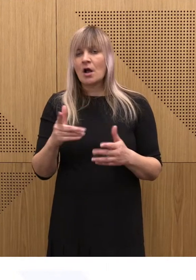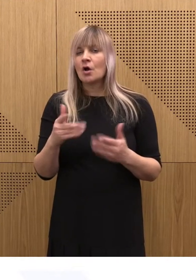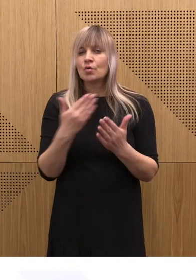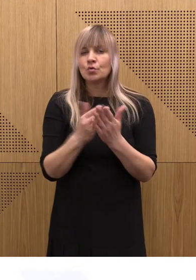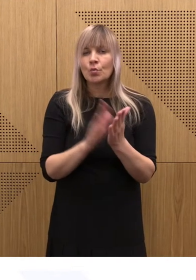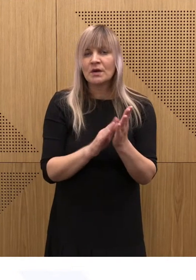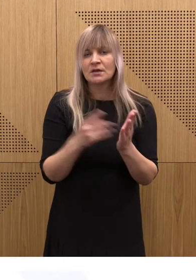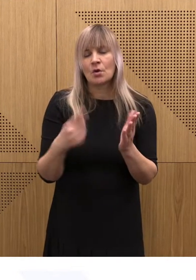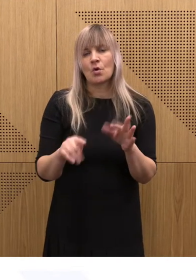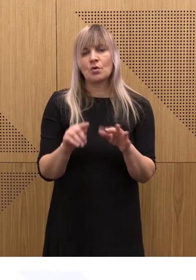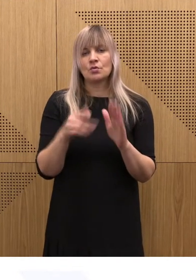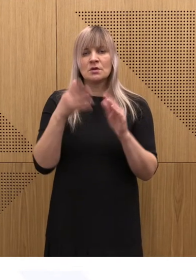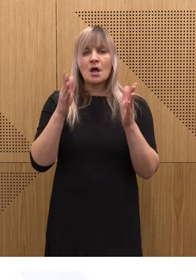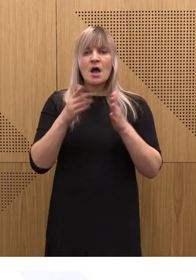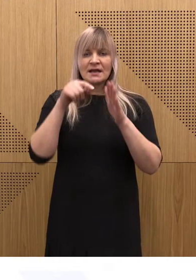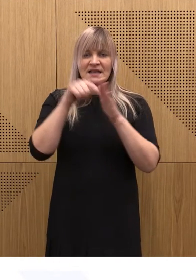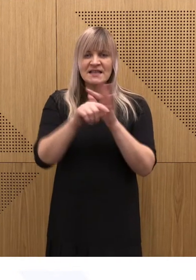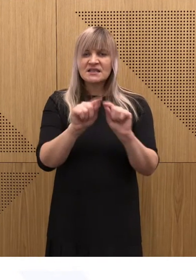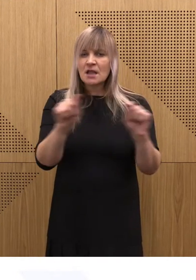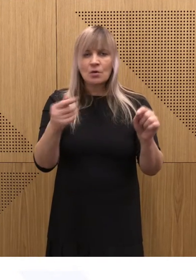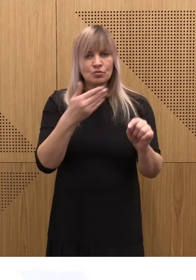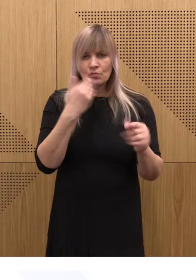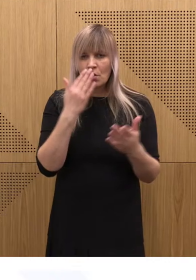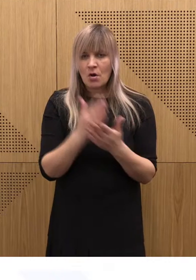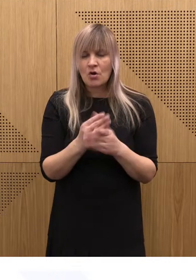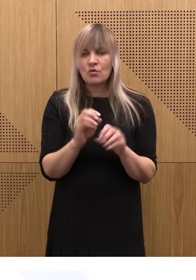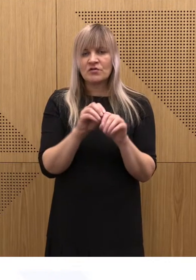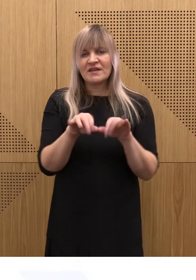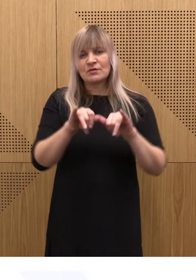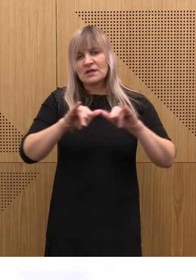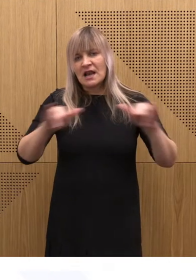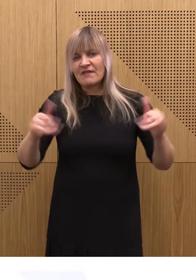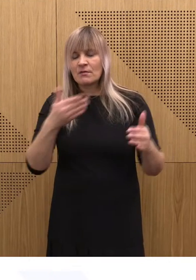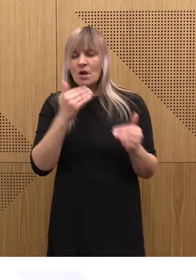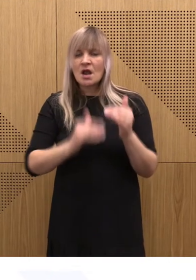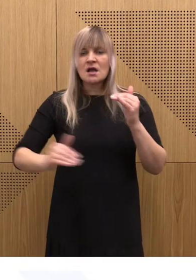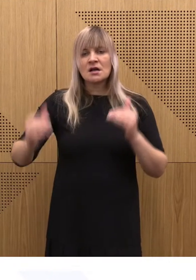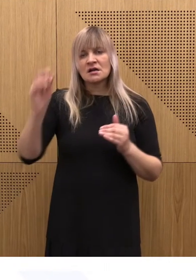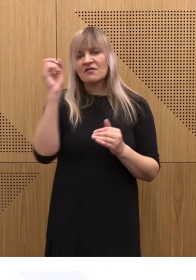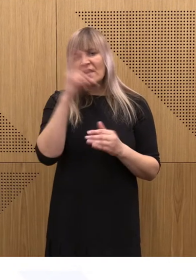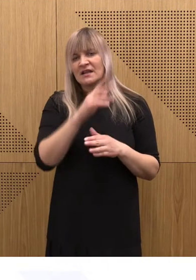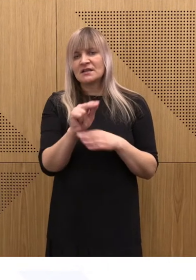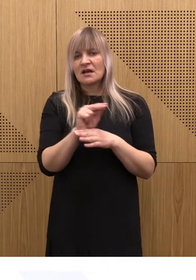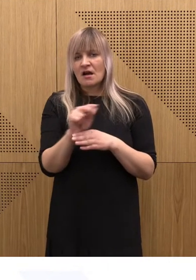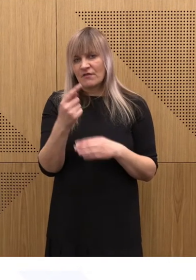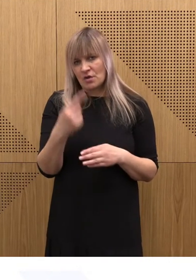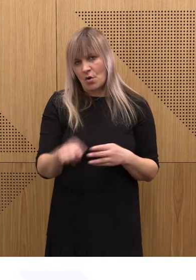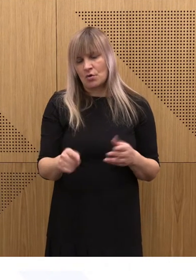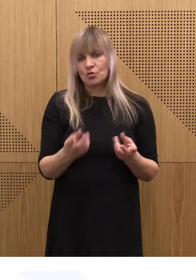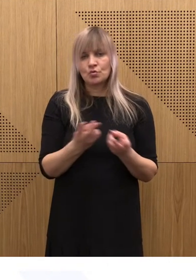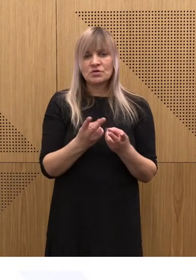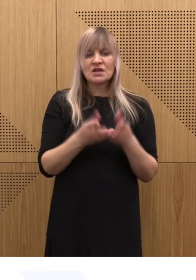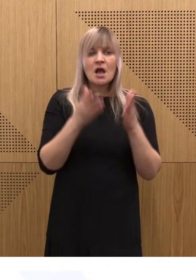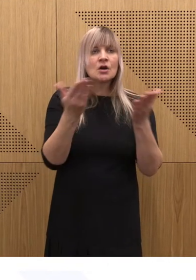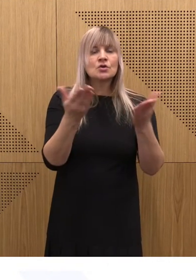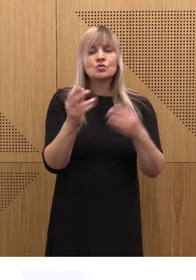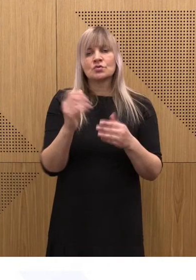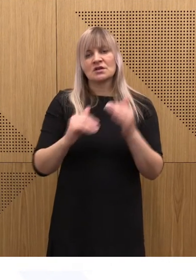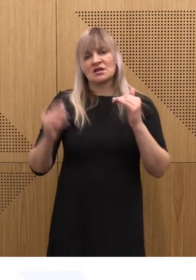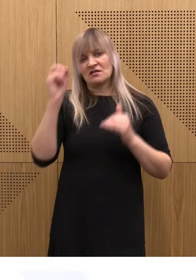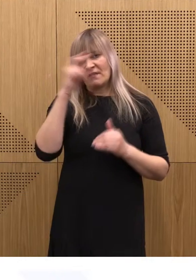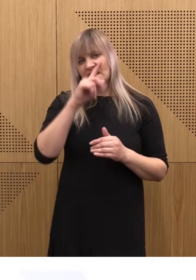hoida haiglaseid nakkuseid, erinevad viiruste levikud, pakutud kõrgkvaliteetset ravi inimestele sõltumata sellest, mis haiglast seda on